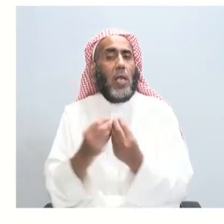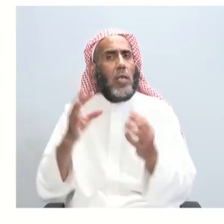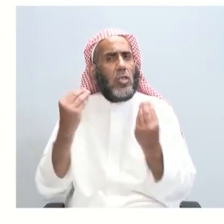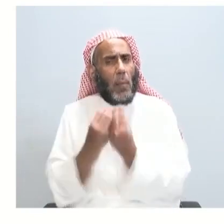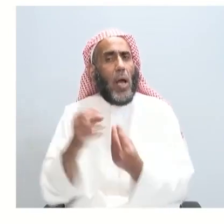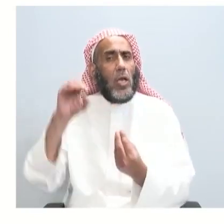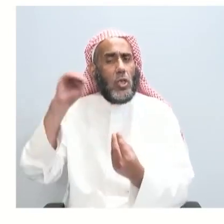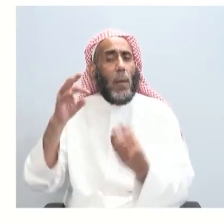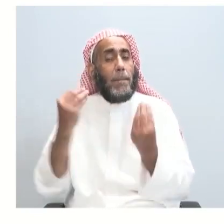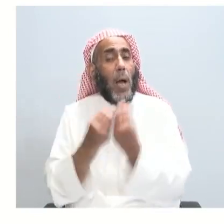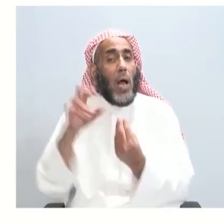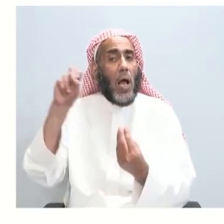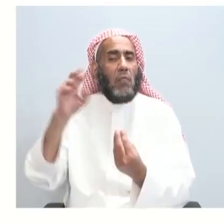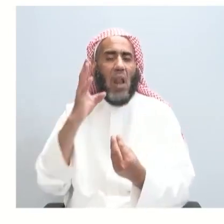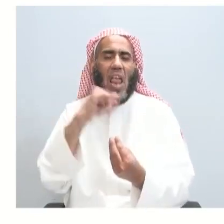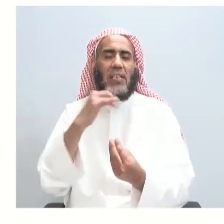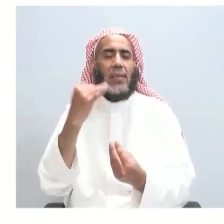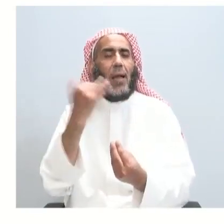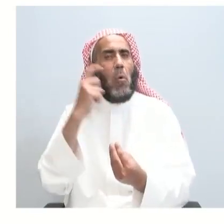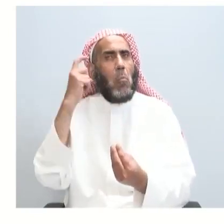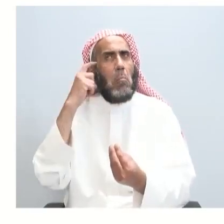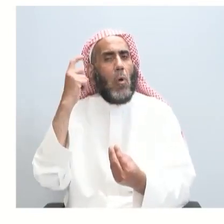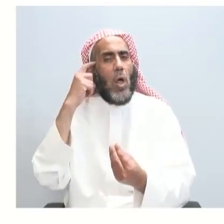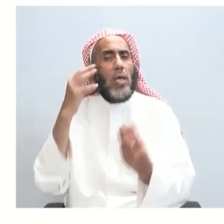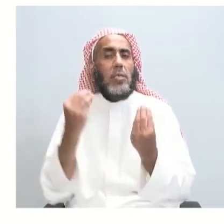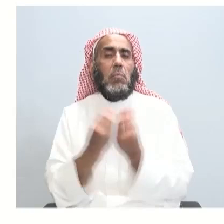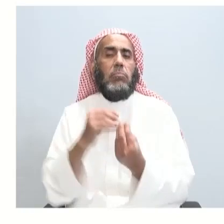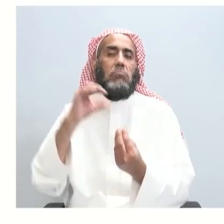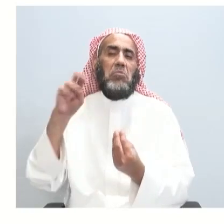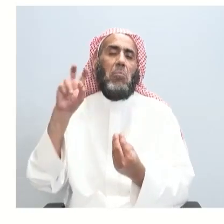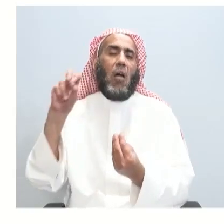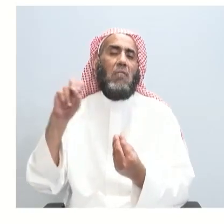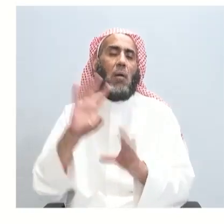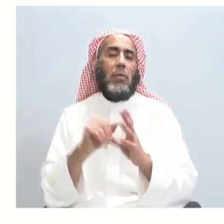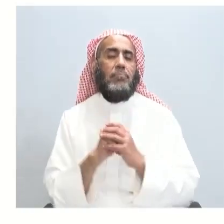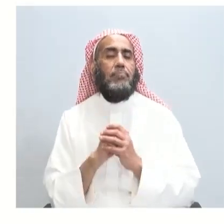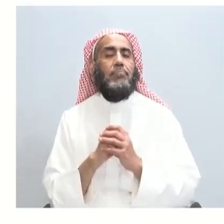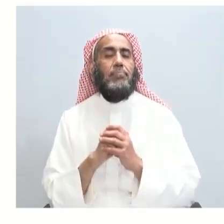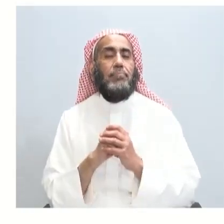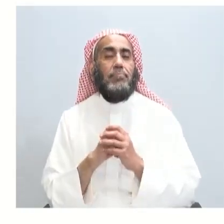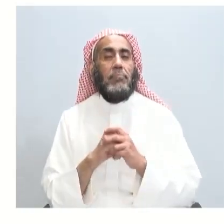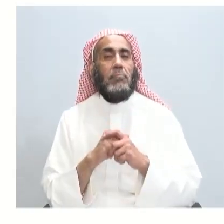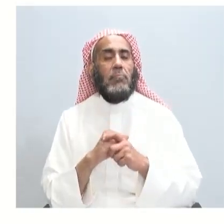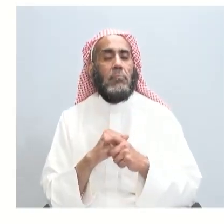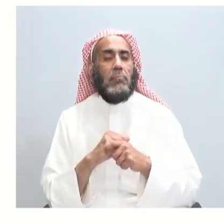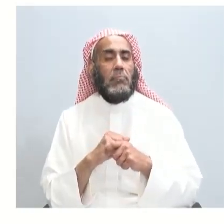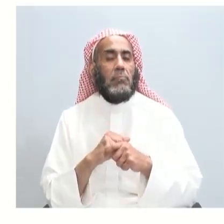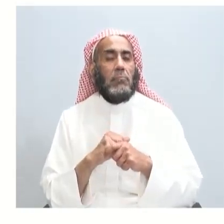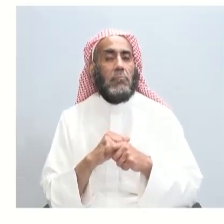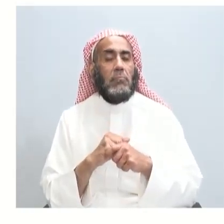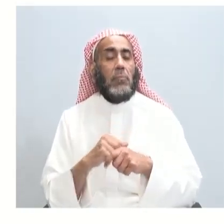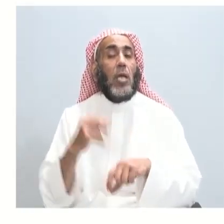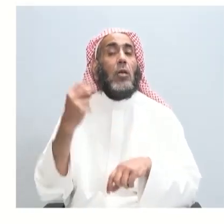الجيم وقاف اذا اللفظ ليس ليس عربيا هذه علامه من علامات اللفظ غير العربي